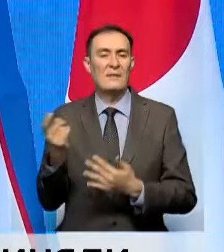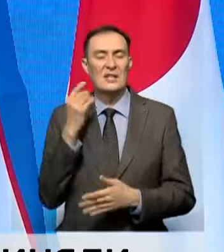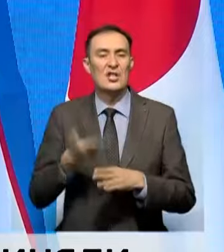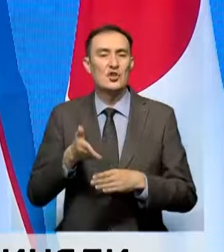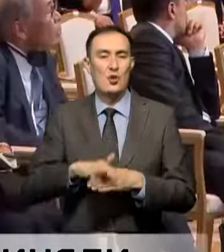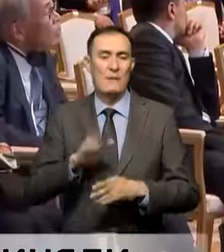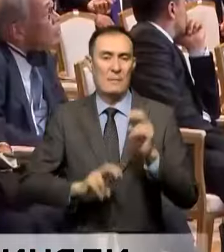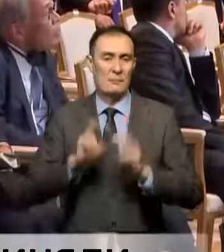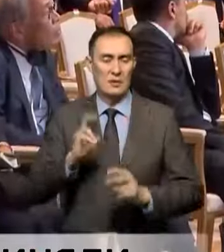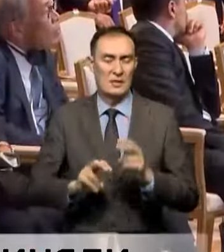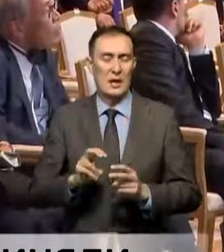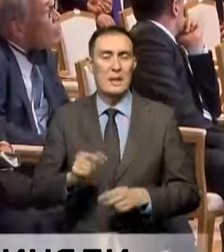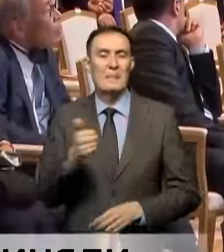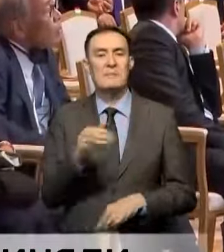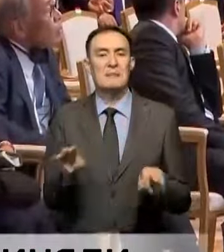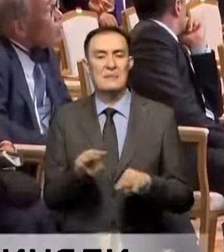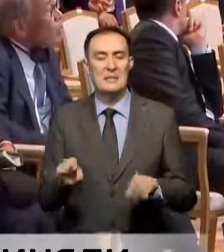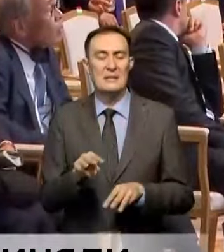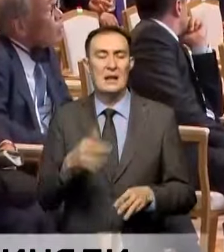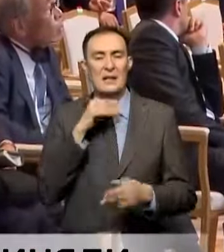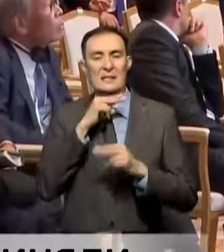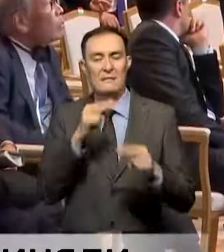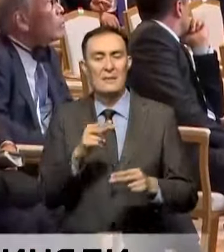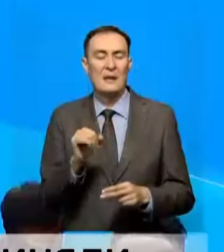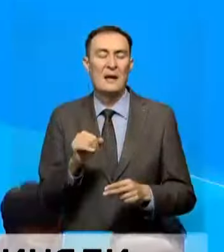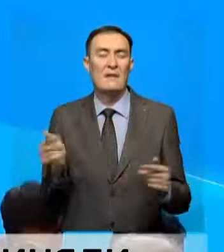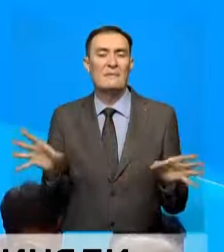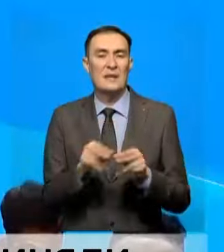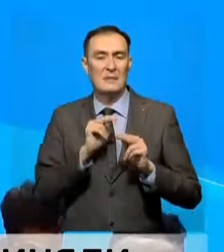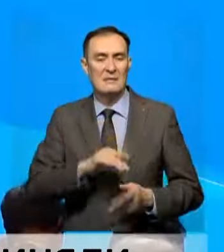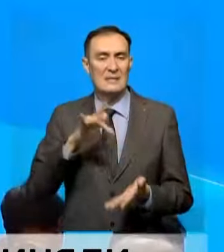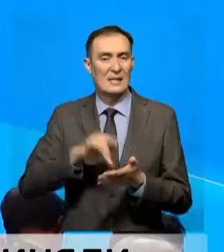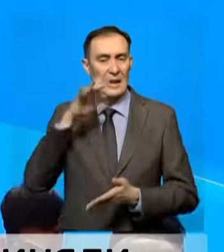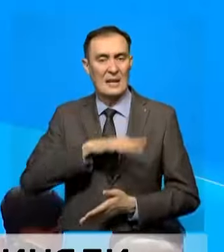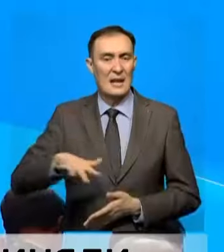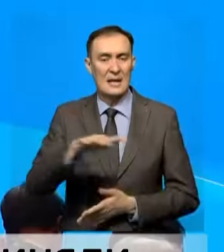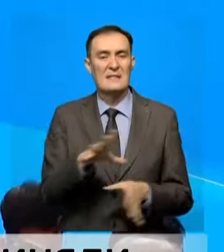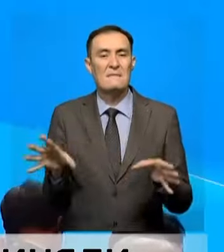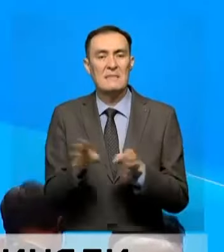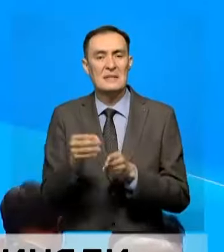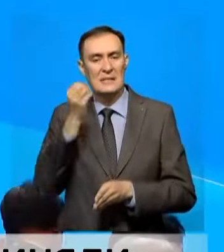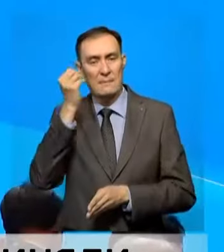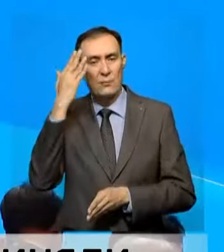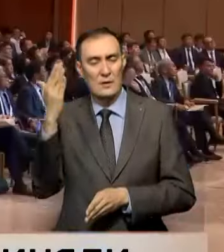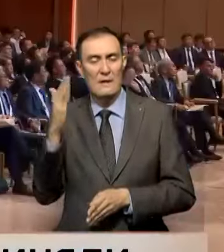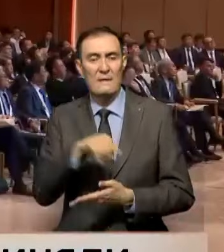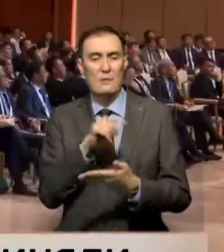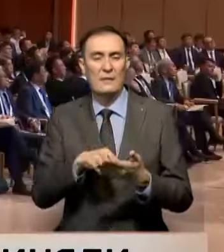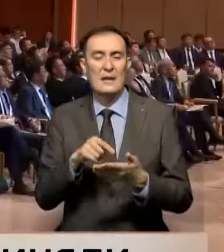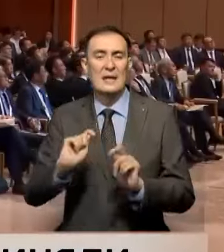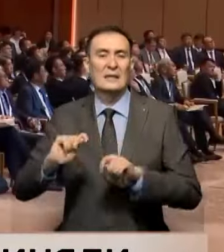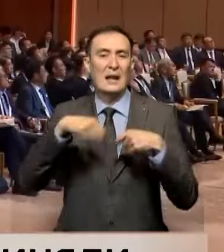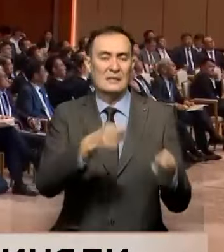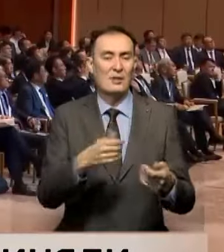тяжелой промышленности. Олжас Бектенов акцентировал внимание на взаимодействии Центральной Азии и Японии в области трансферта,